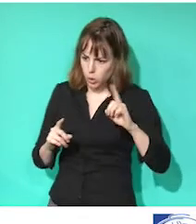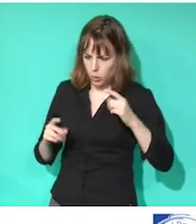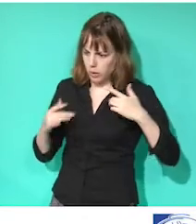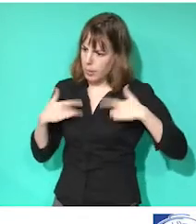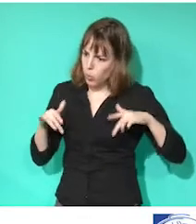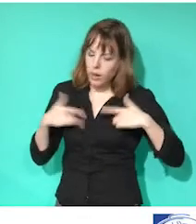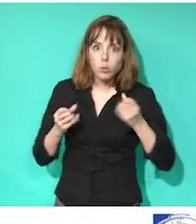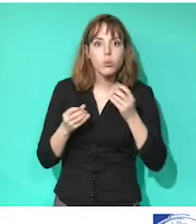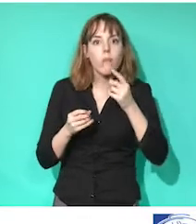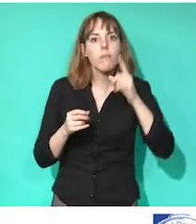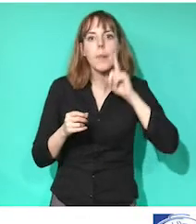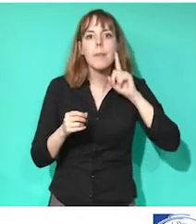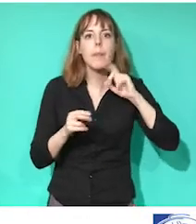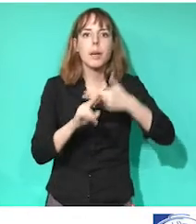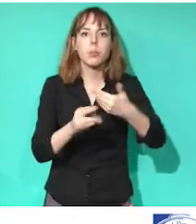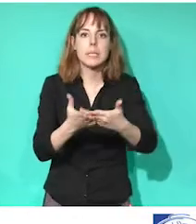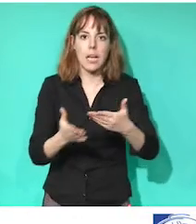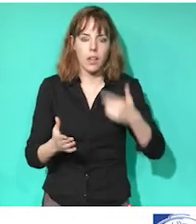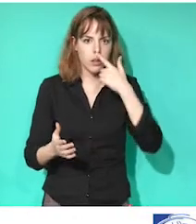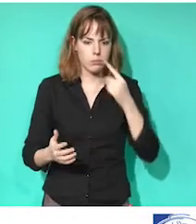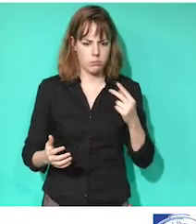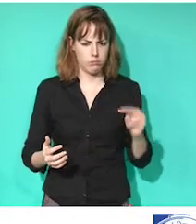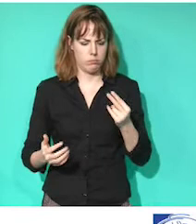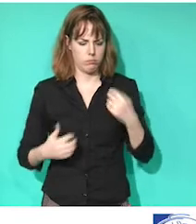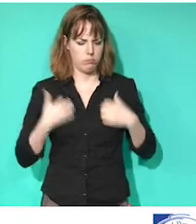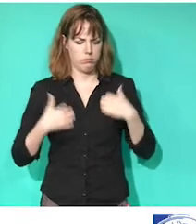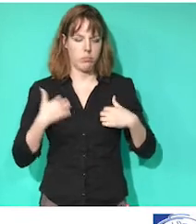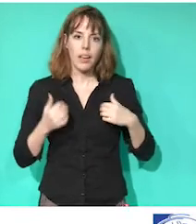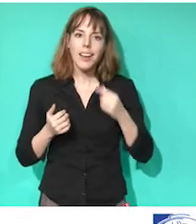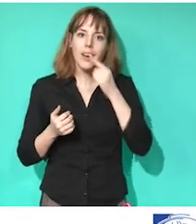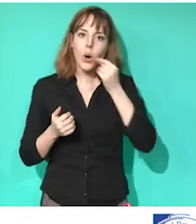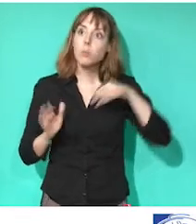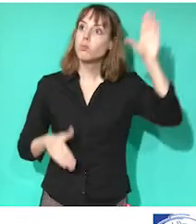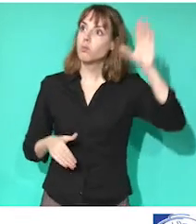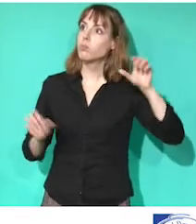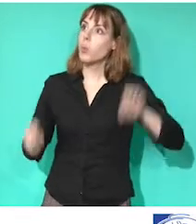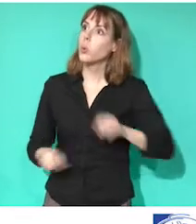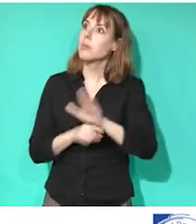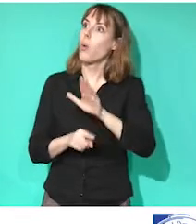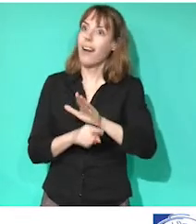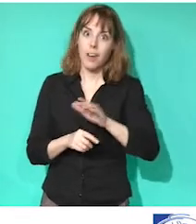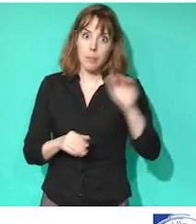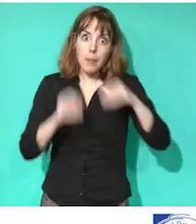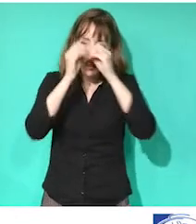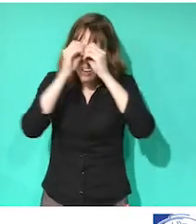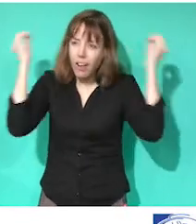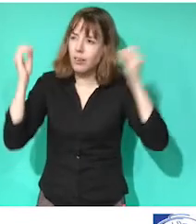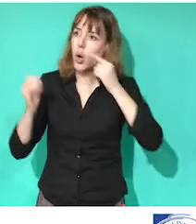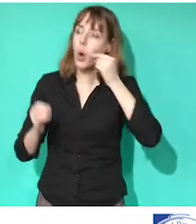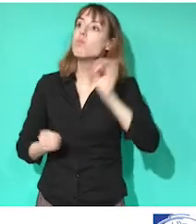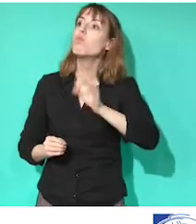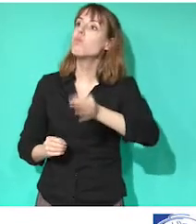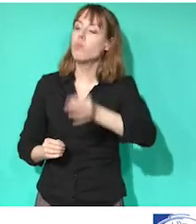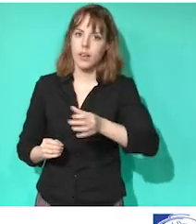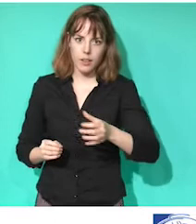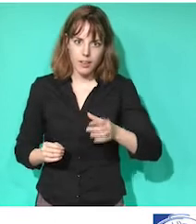Non, mais franchement, les femmes, elles ne sont jamais compétentes. Quand vous posez la question à un homme, il est toujours d'accord. Même s'il ne connaît rien, il est toujours d'accord pour parler. Les femmes,